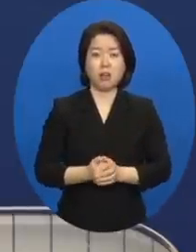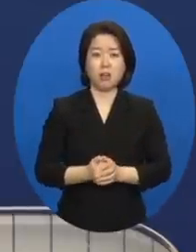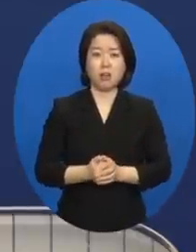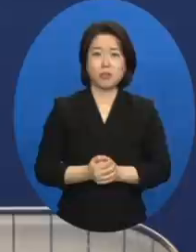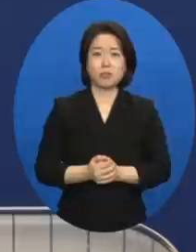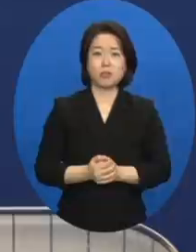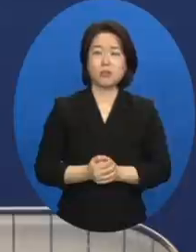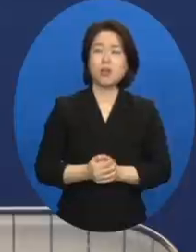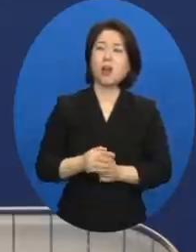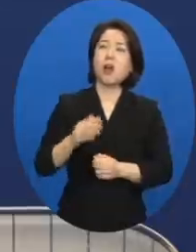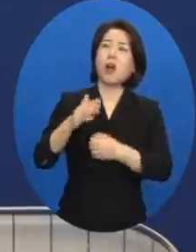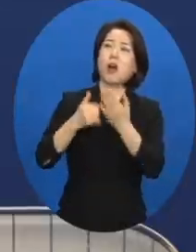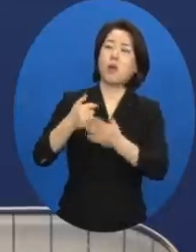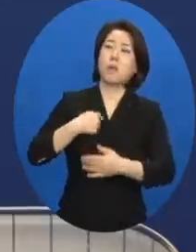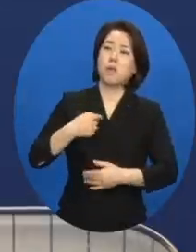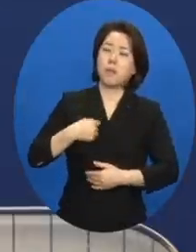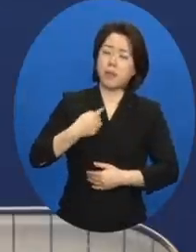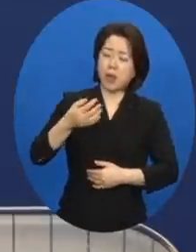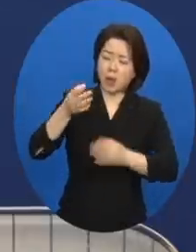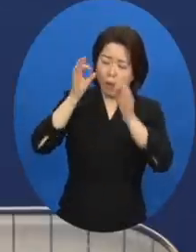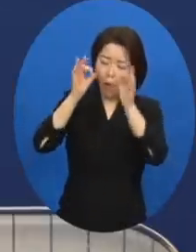나 좀 어떻게 해주세요.